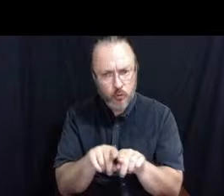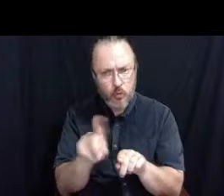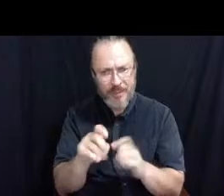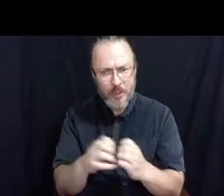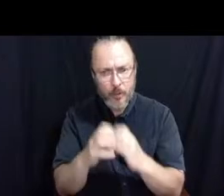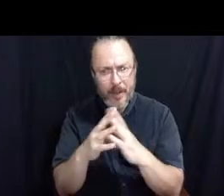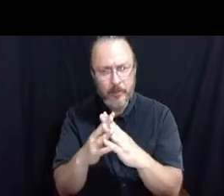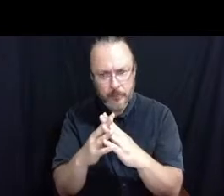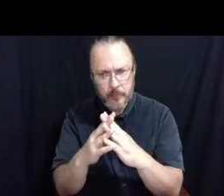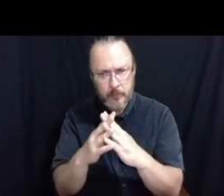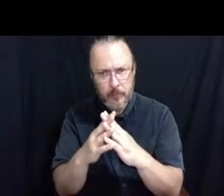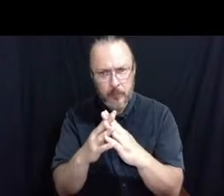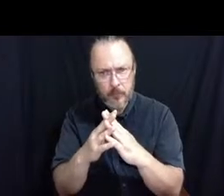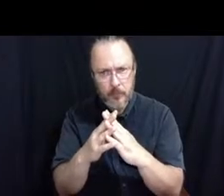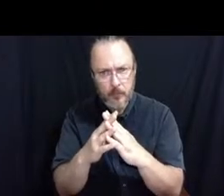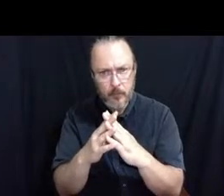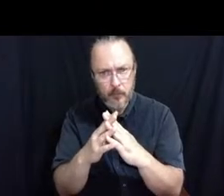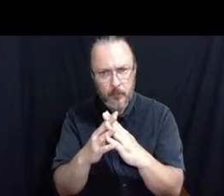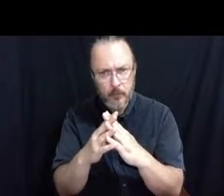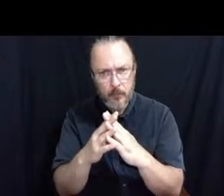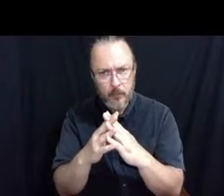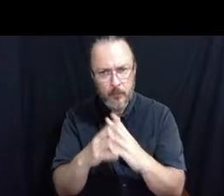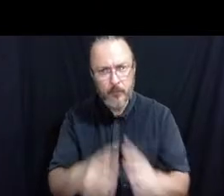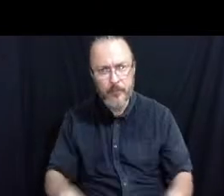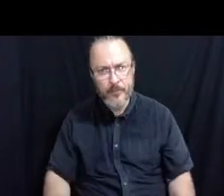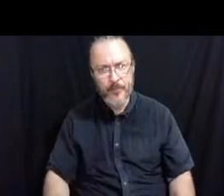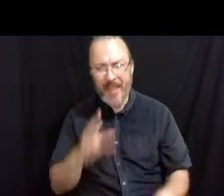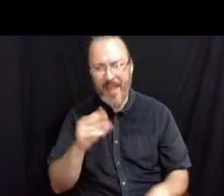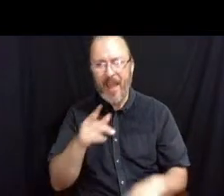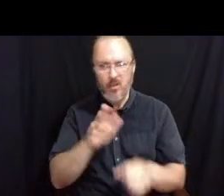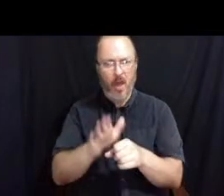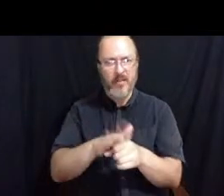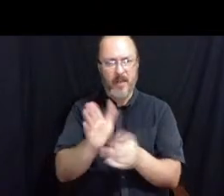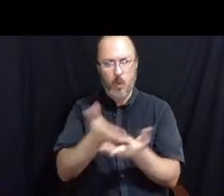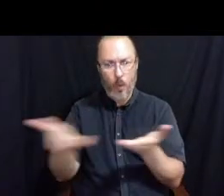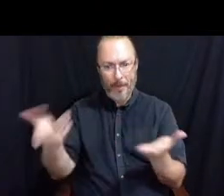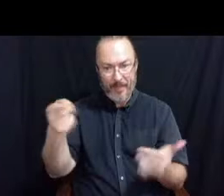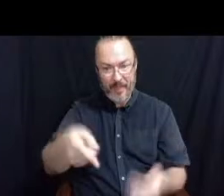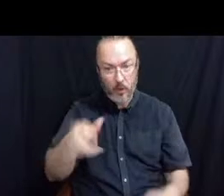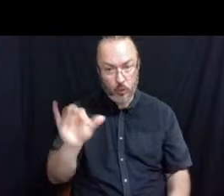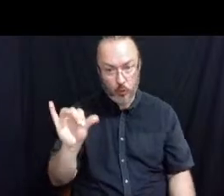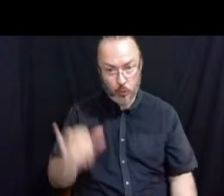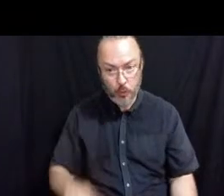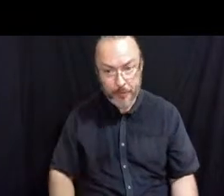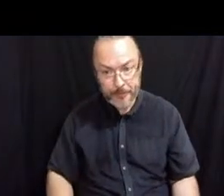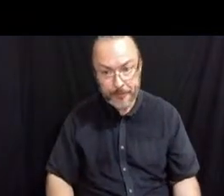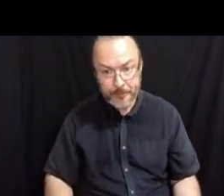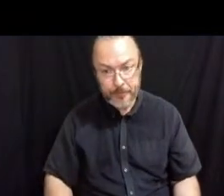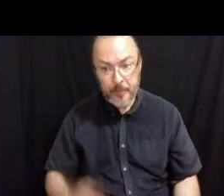en place et doivent être bien équipées, dotées des ressources nécessaires.